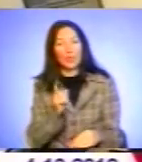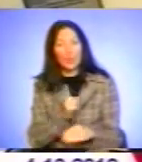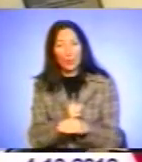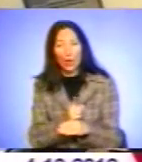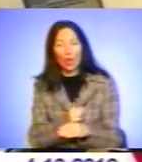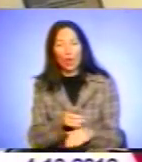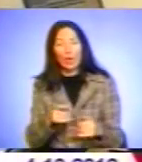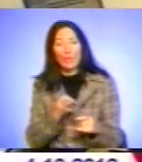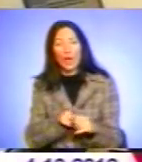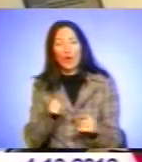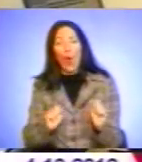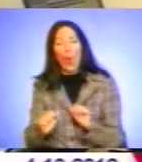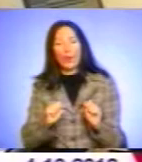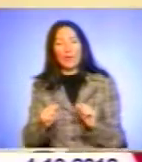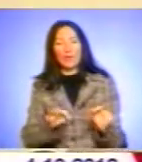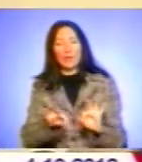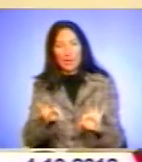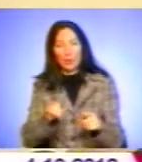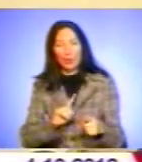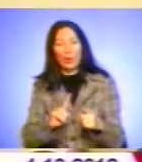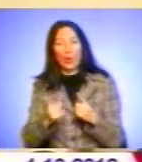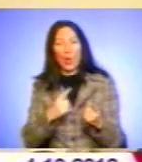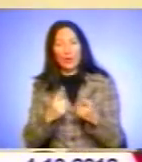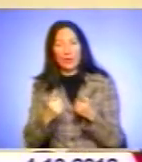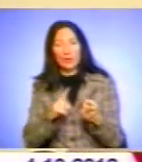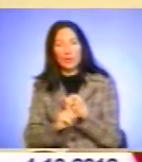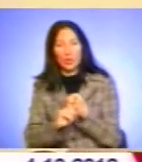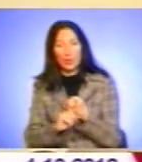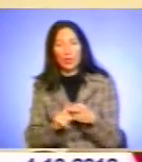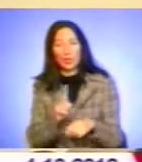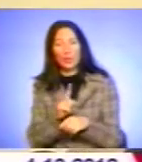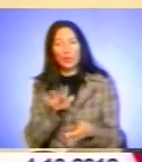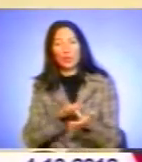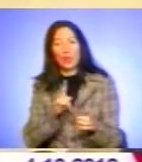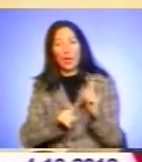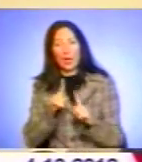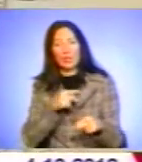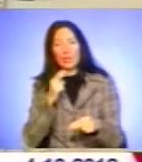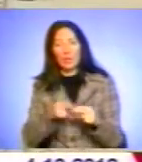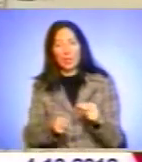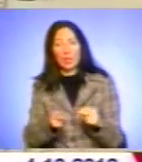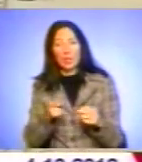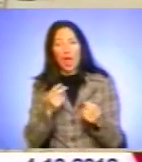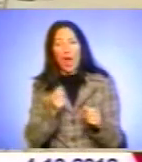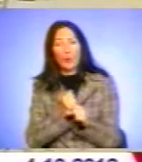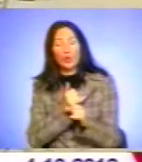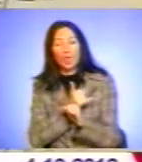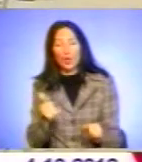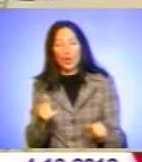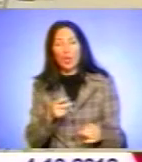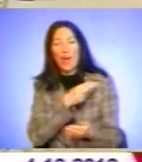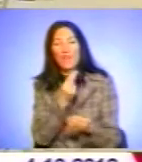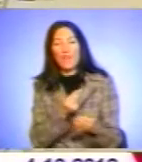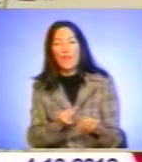зауважують в управлінні транспорту, комунікацій та зв'язку Тернопільської міської ради, завершити роботу наразі не можуть, бо фарба особлива і везуть її